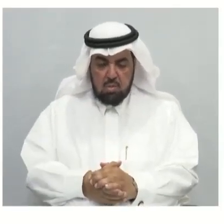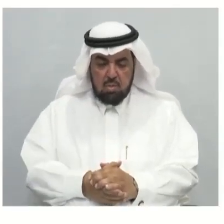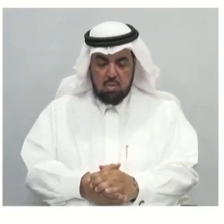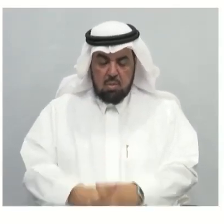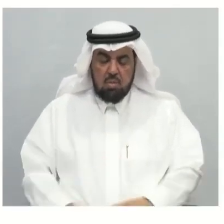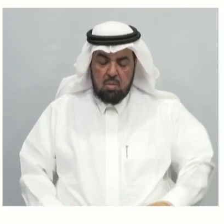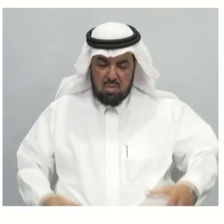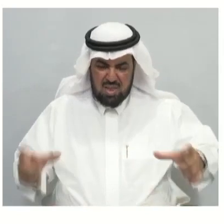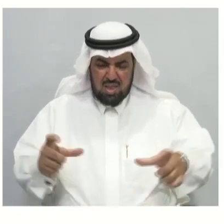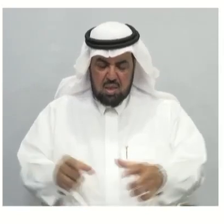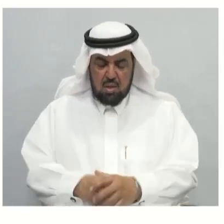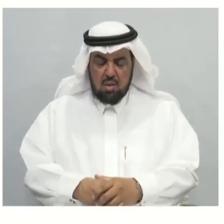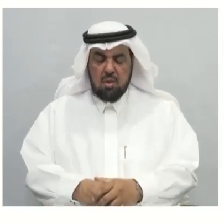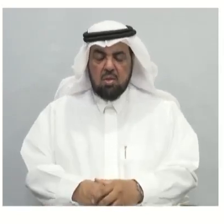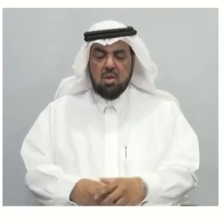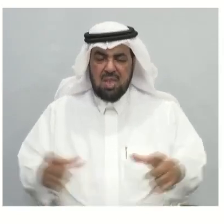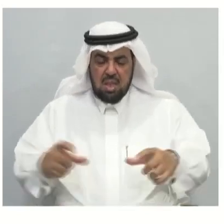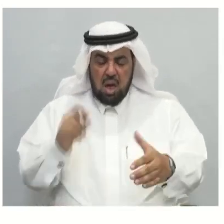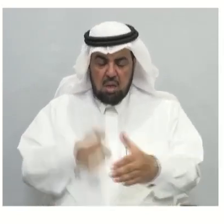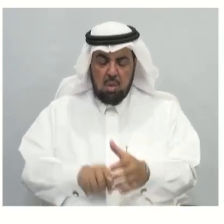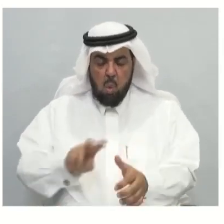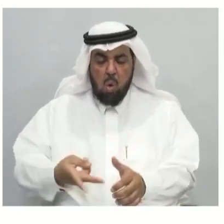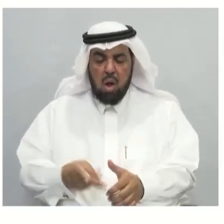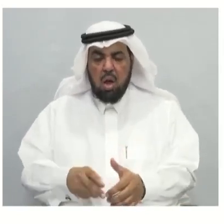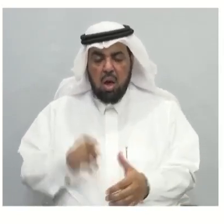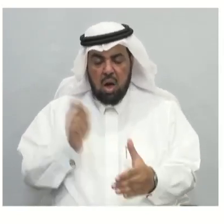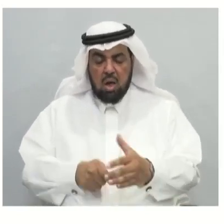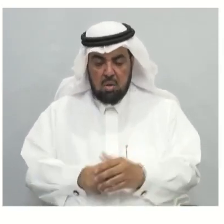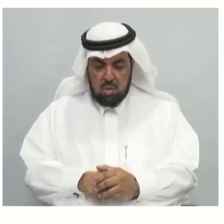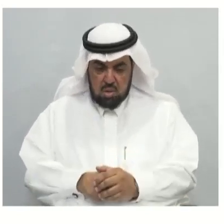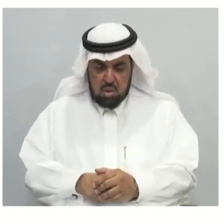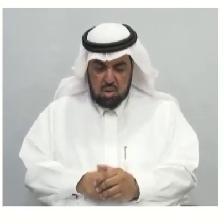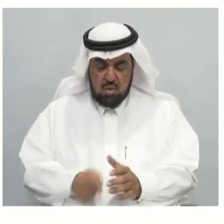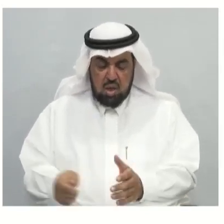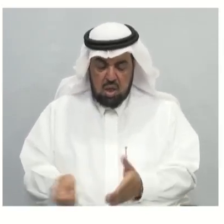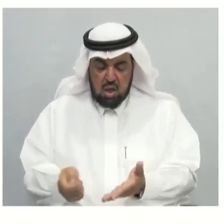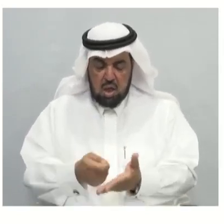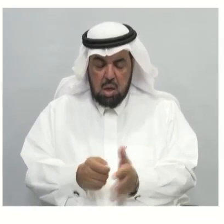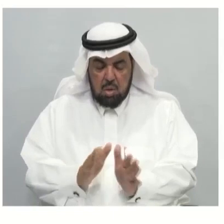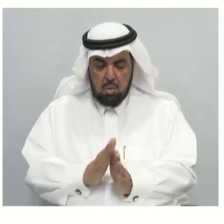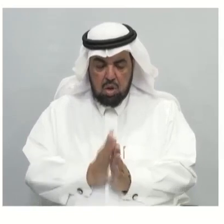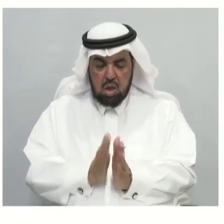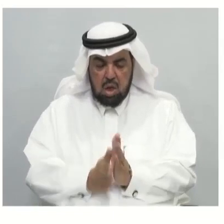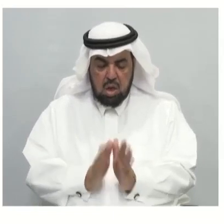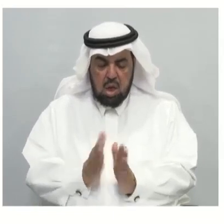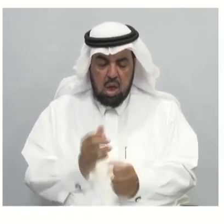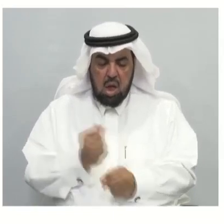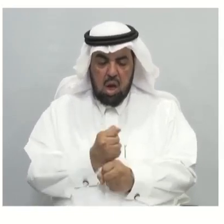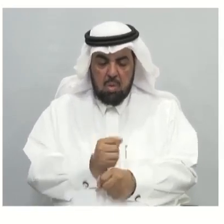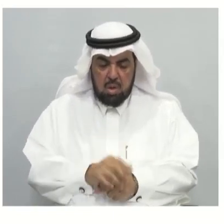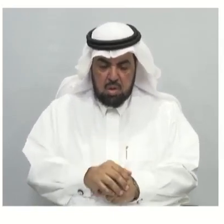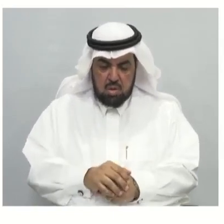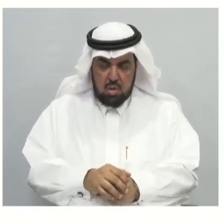المستندات تكلمنا ايضا انه هنالك صيغه رسميه وصيغه غير رسميه في كتابه مستندات